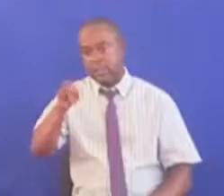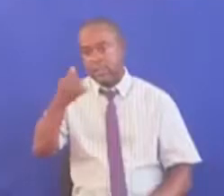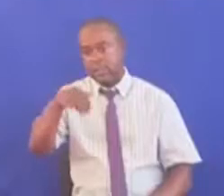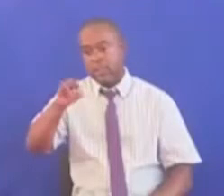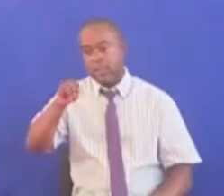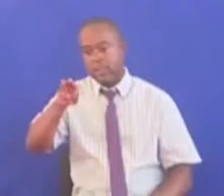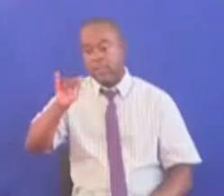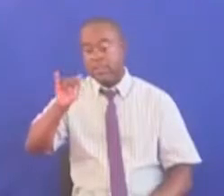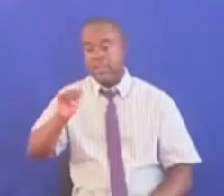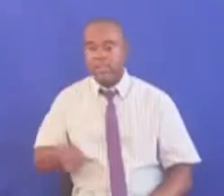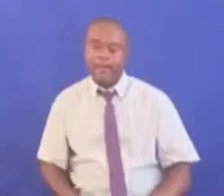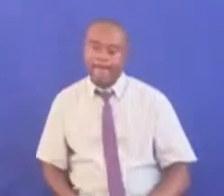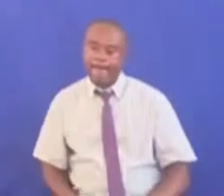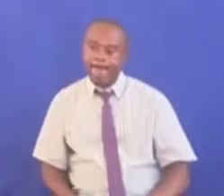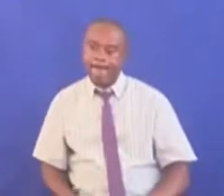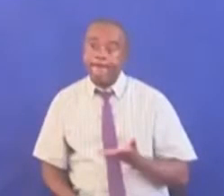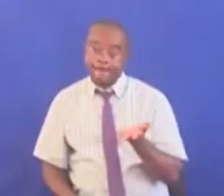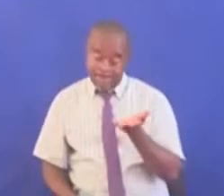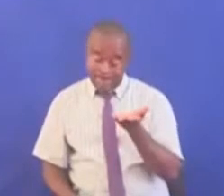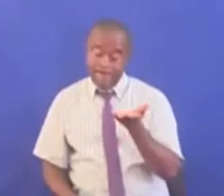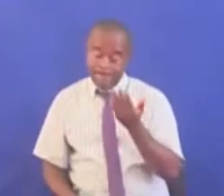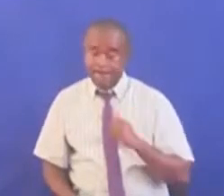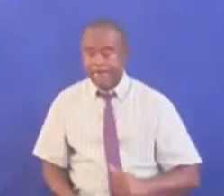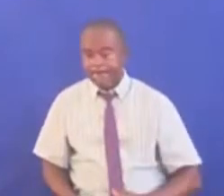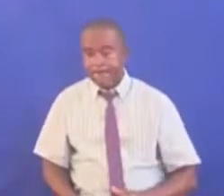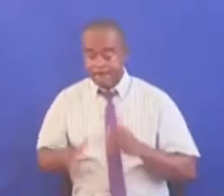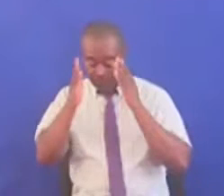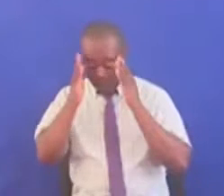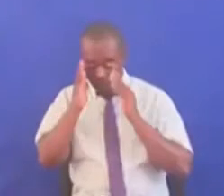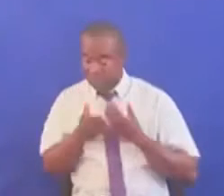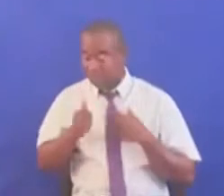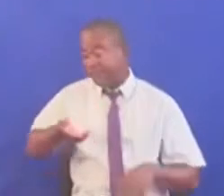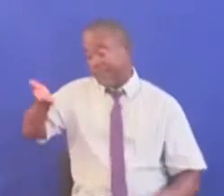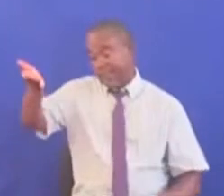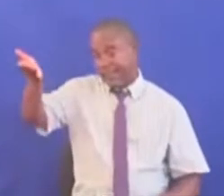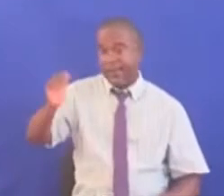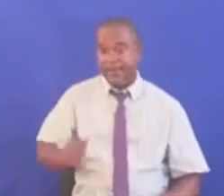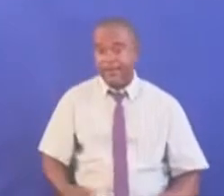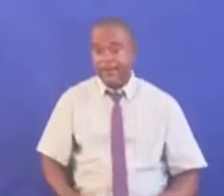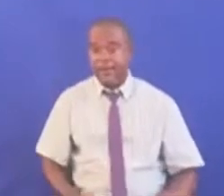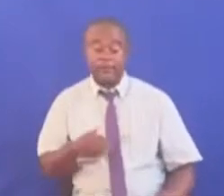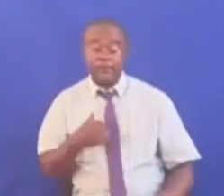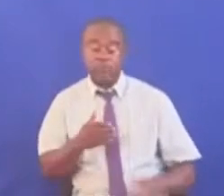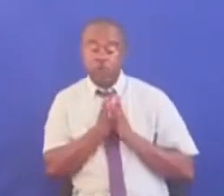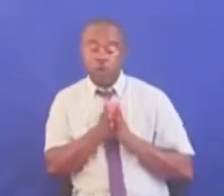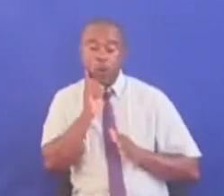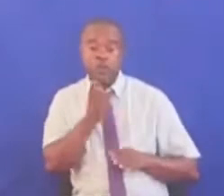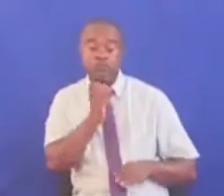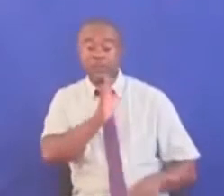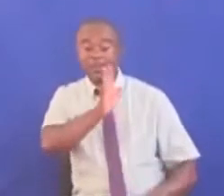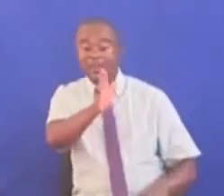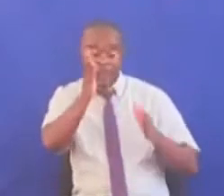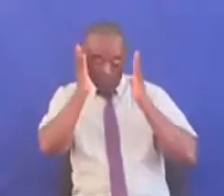kujua ni watumishi wangapi wamesimamishwa kazi tangu mwaka 2015 hadi 2022. Aidha, ameongeza